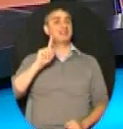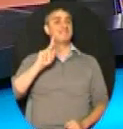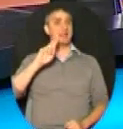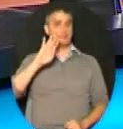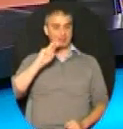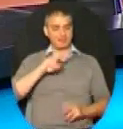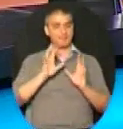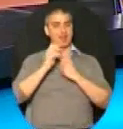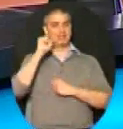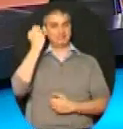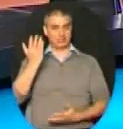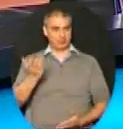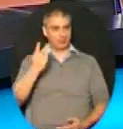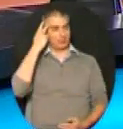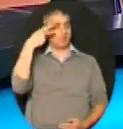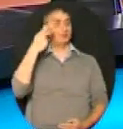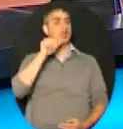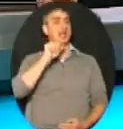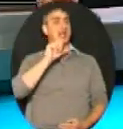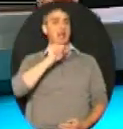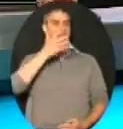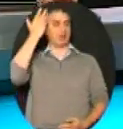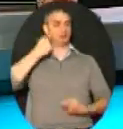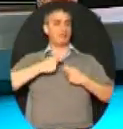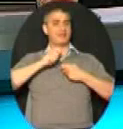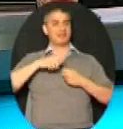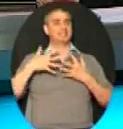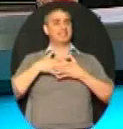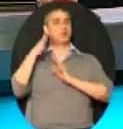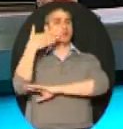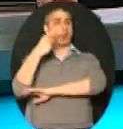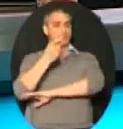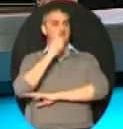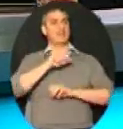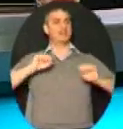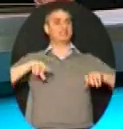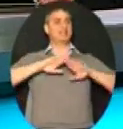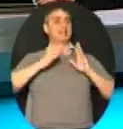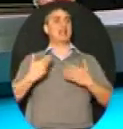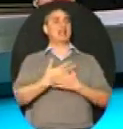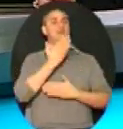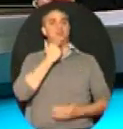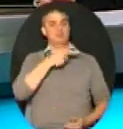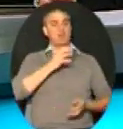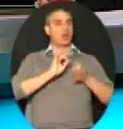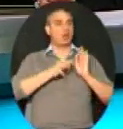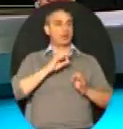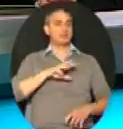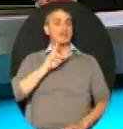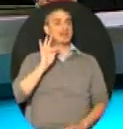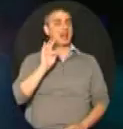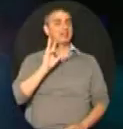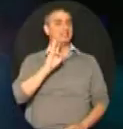ורבין מהמחנה הציוני, פרופסור אריה אלדד לשעבר חבר כנסת מהאיחוד הלאומי, ונשיאת הקרן החדשה לישראל עורכת הדין טליה